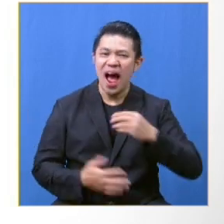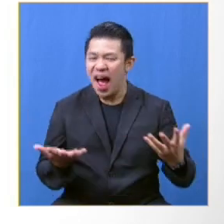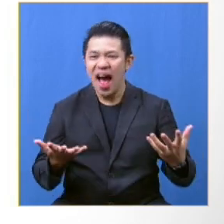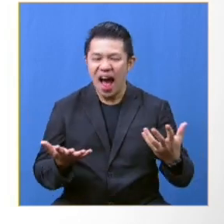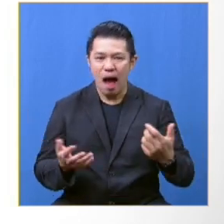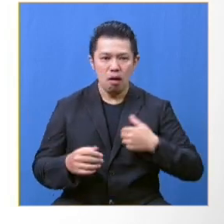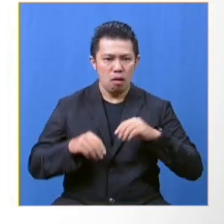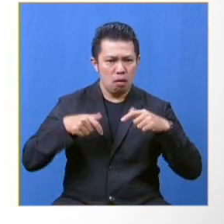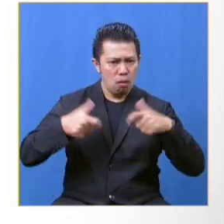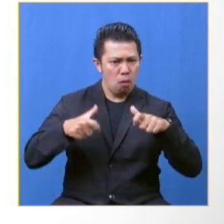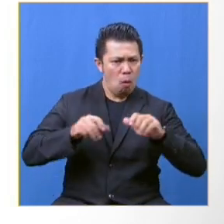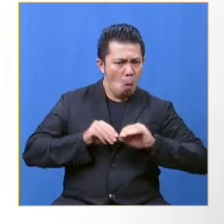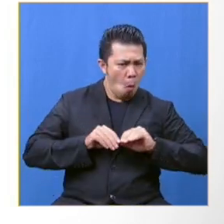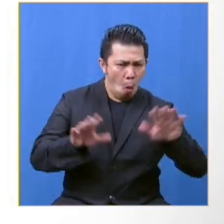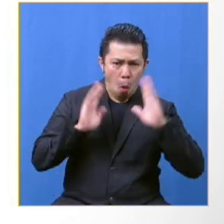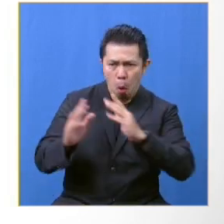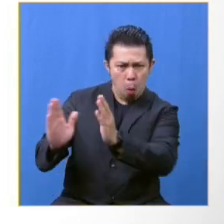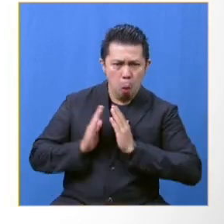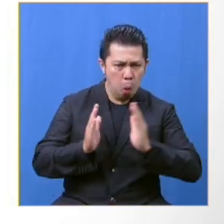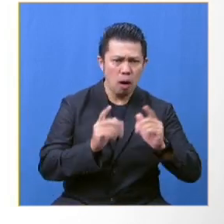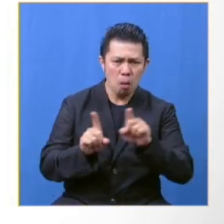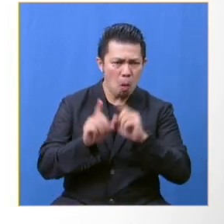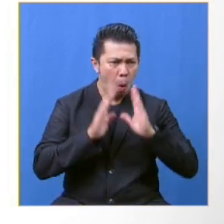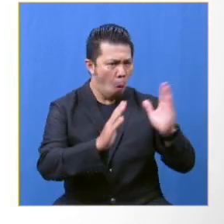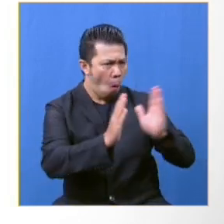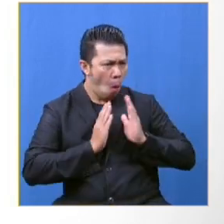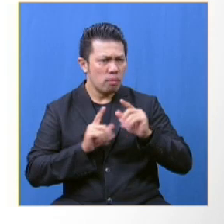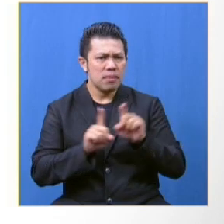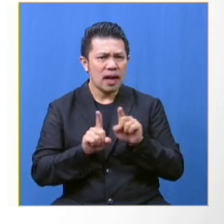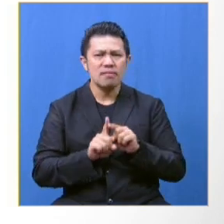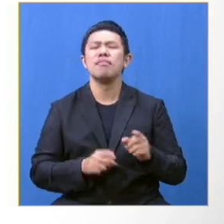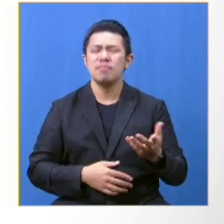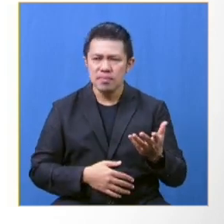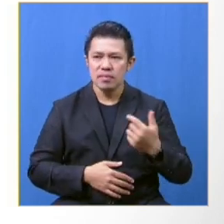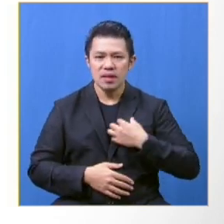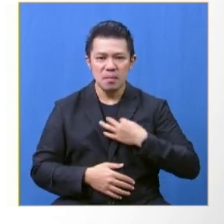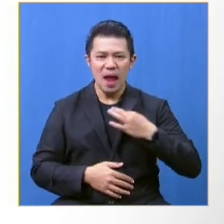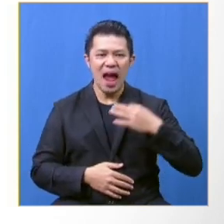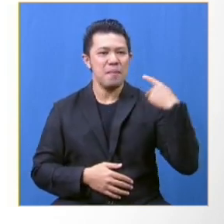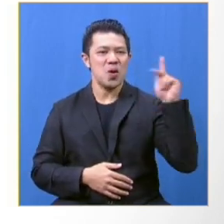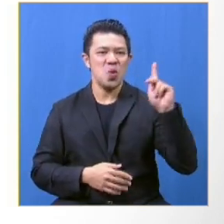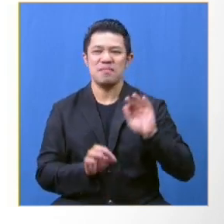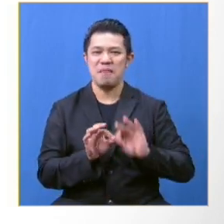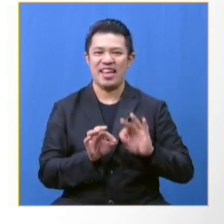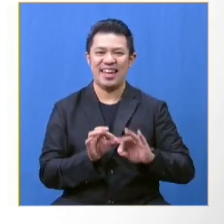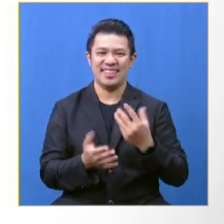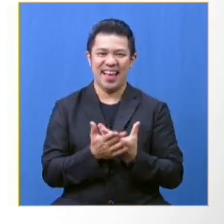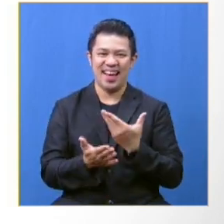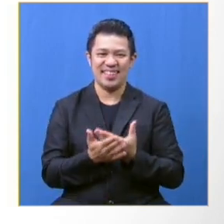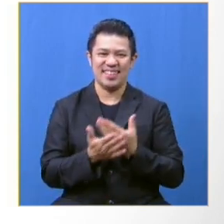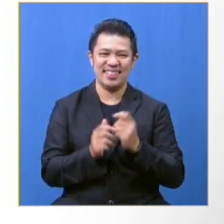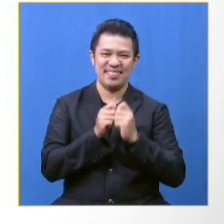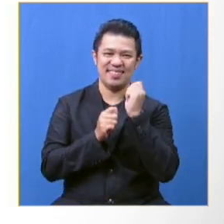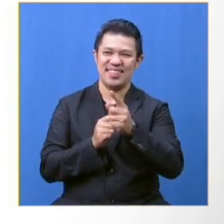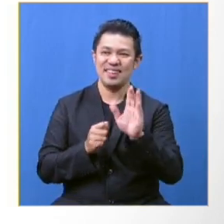ไปโหคนทำตามกันเยอะเลยนะคะเป็นการปรับเอาผ้ามาใช้ให้เกิดประโยชน์แล้วก็ประหยัดค่าใช้จ่ายด้วยค่ะค